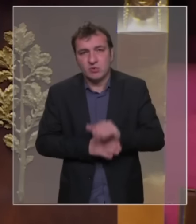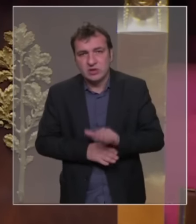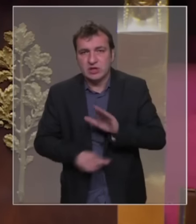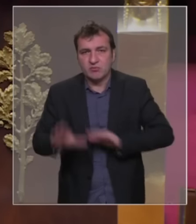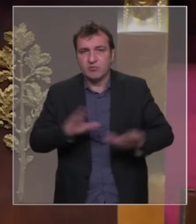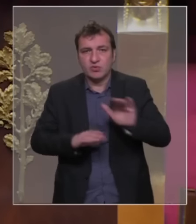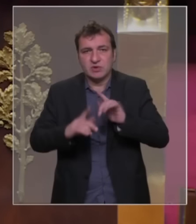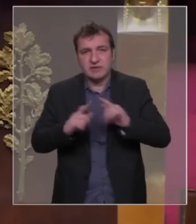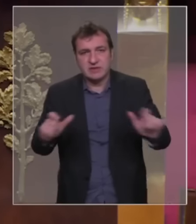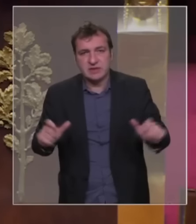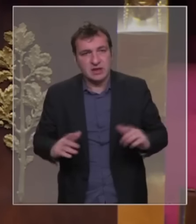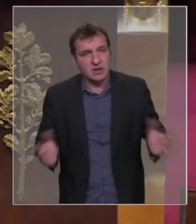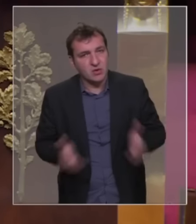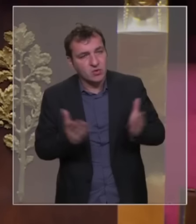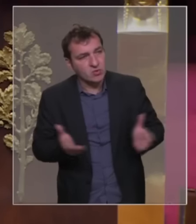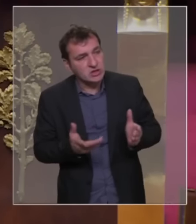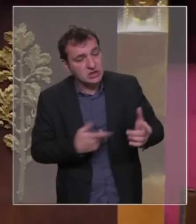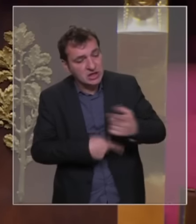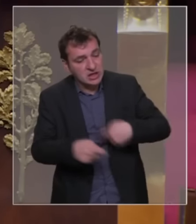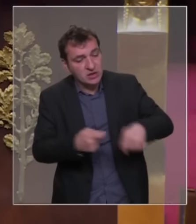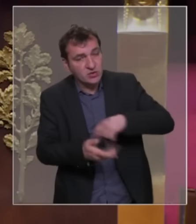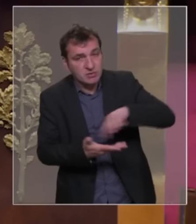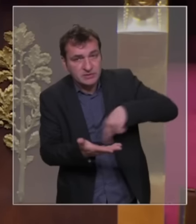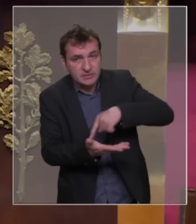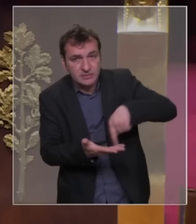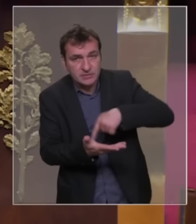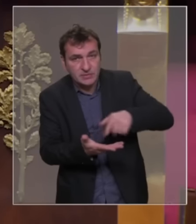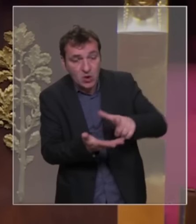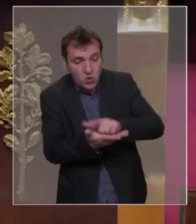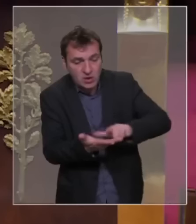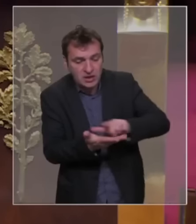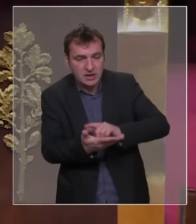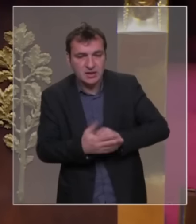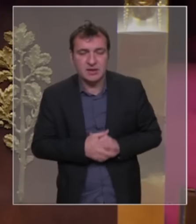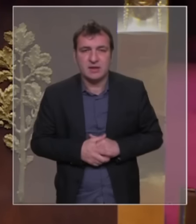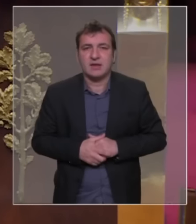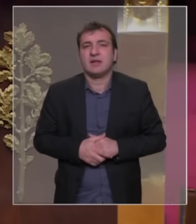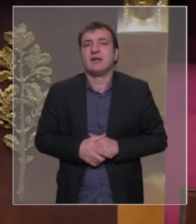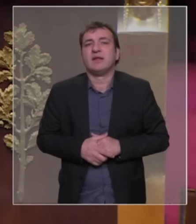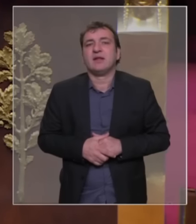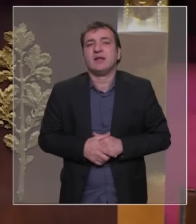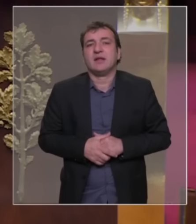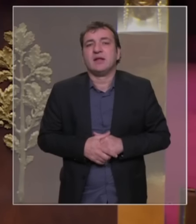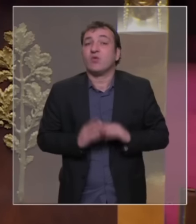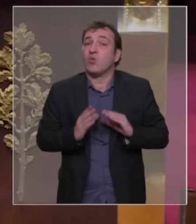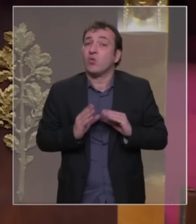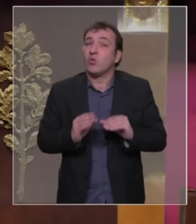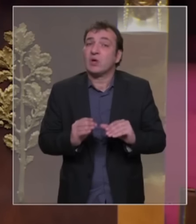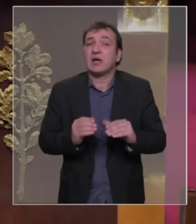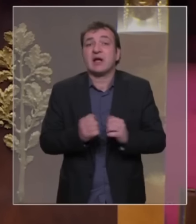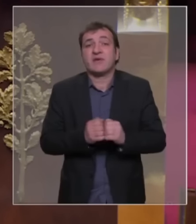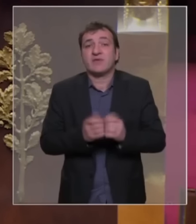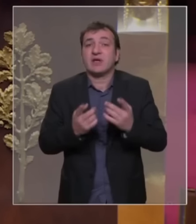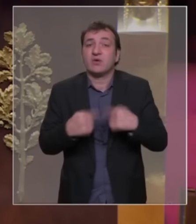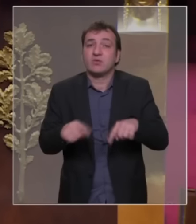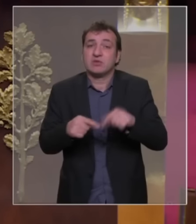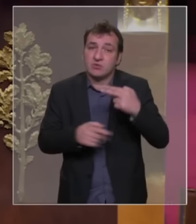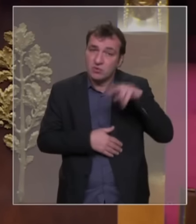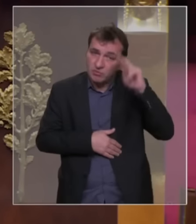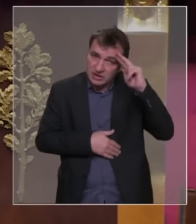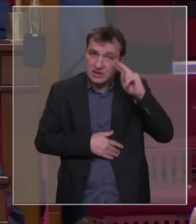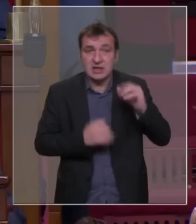encourager l'économie circulaire. Nous devons agir plus concrètement au sein de l'Union européenne et dans le cadre des accords de Paris, et nous